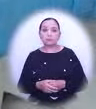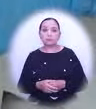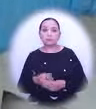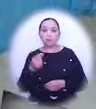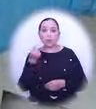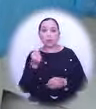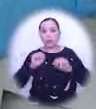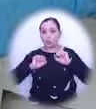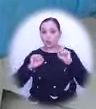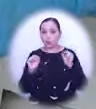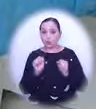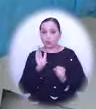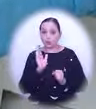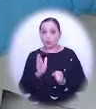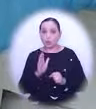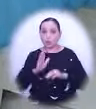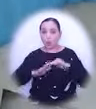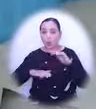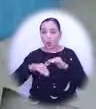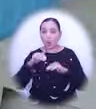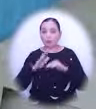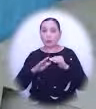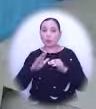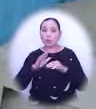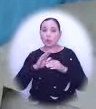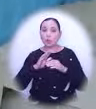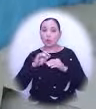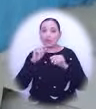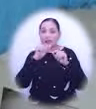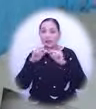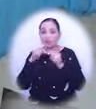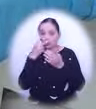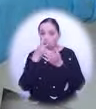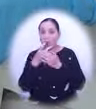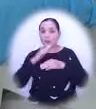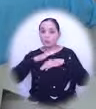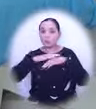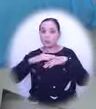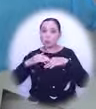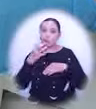Biroz sovutgach, qo'limizga surtib tekshirib olamiz.